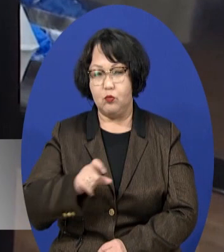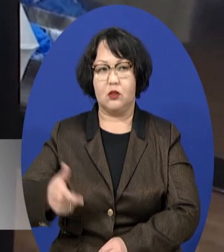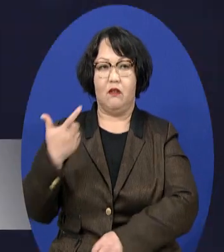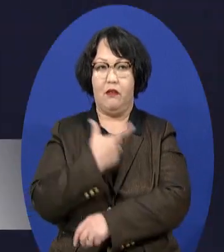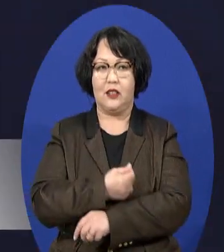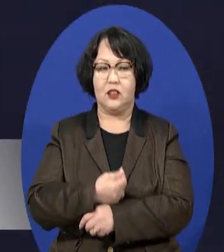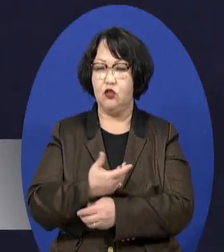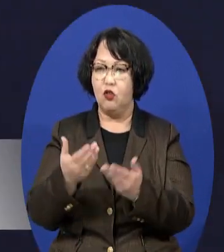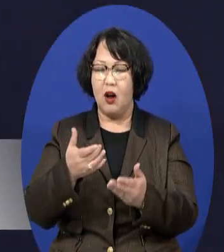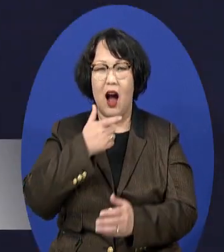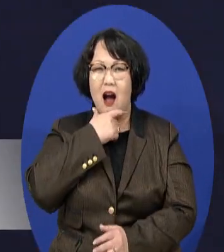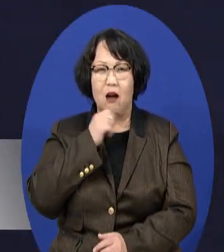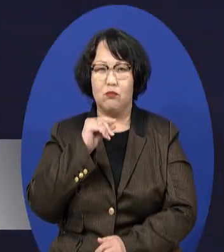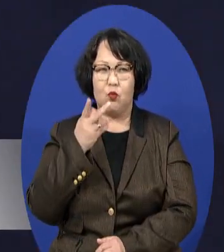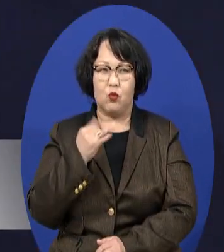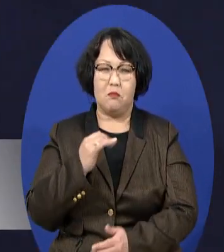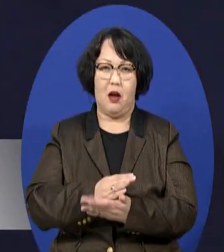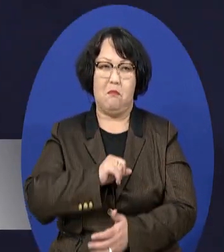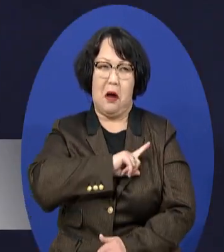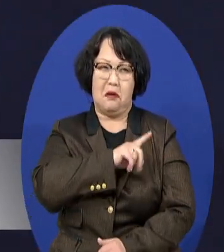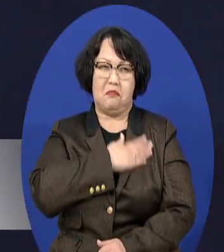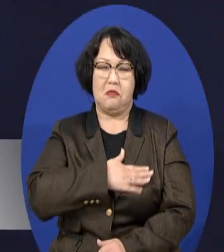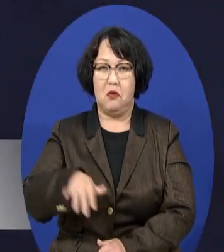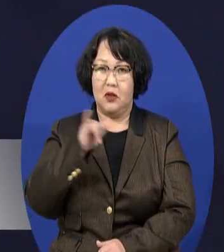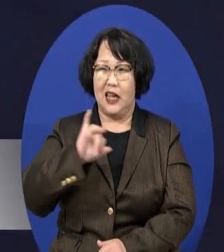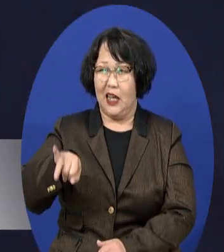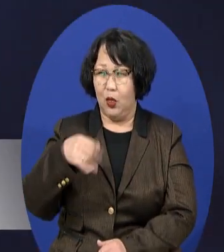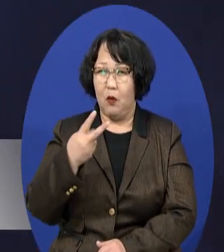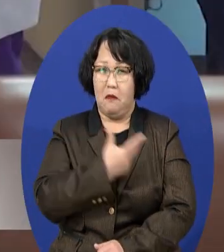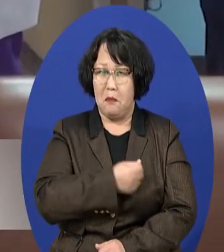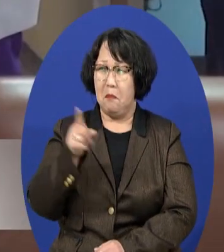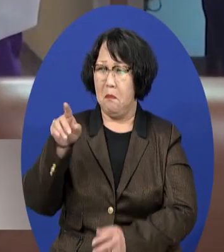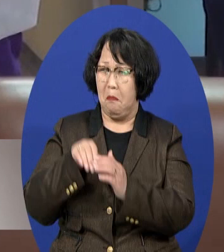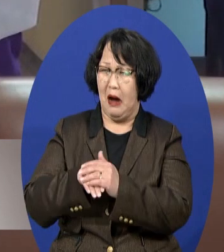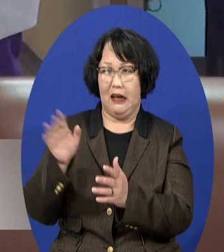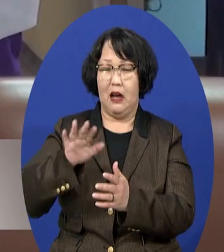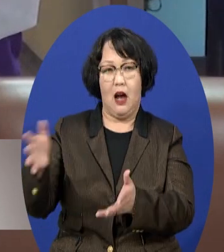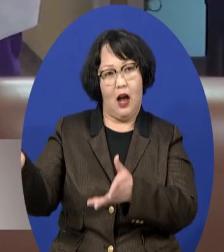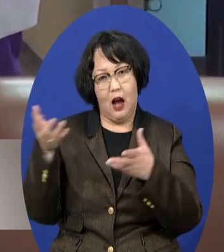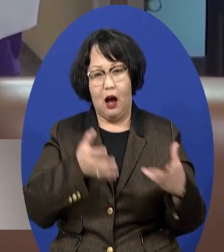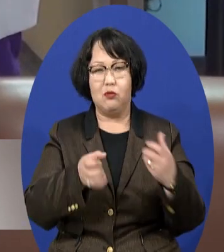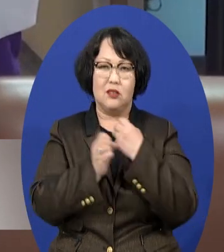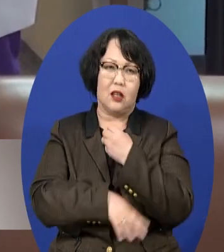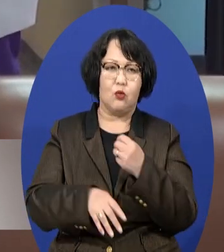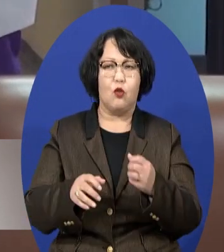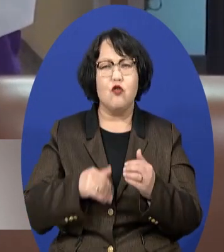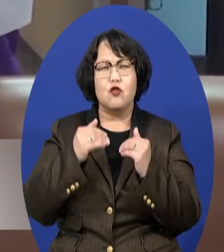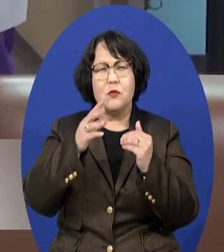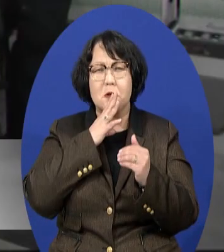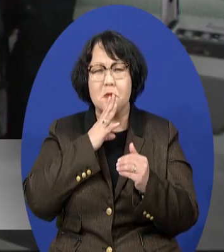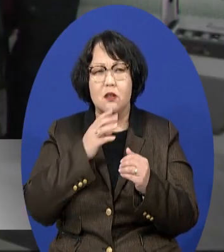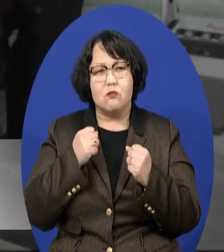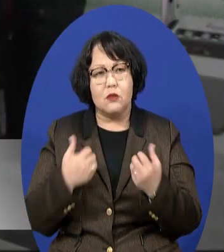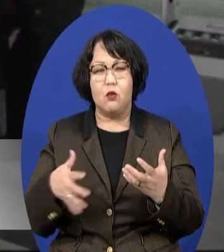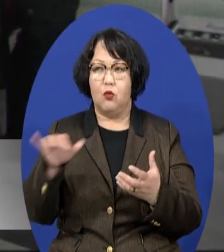байна. Тиймээс одоо баян чинэлэг улс орнуудыг илүү вакцина бусад одоо буурал хөгжилтэй улс орнуудад хандивлахыг дэлхийн эрүүл мэндийн байгууллага